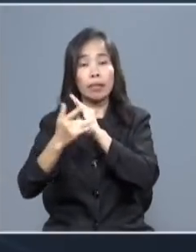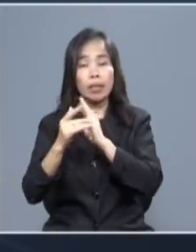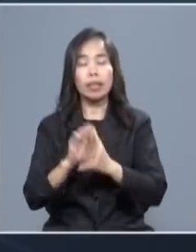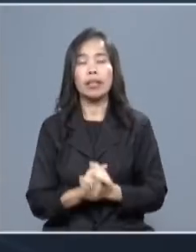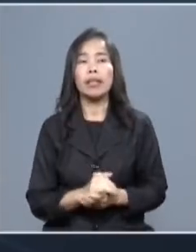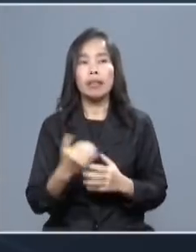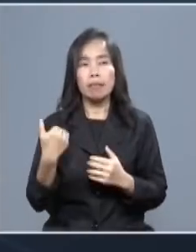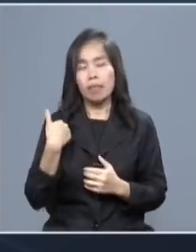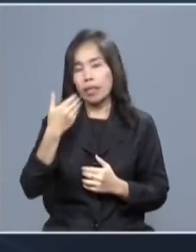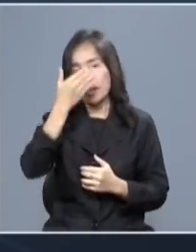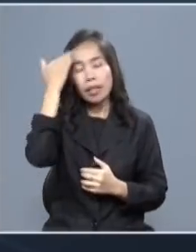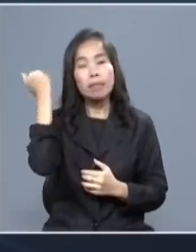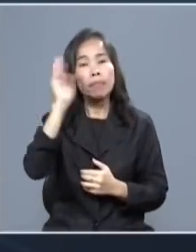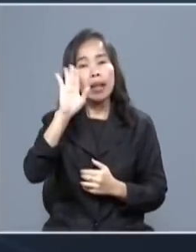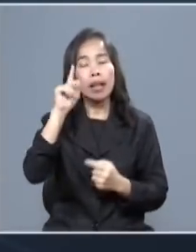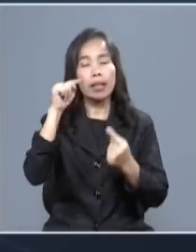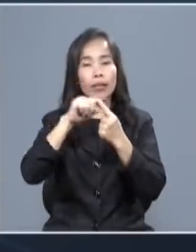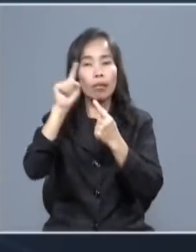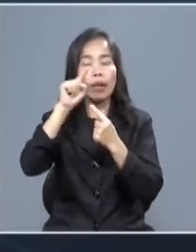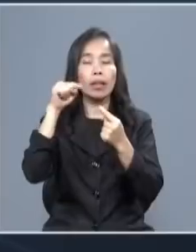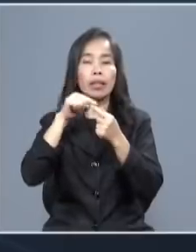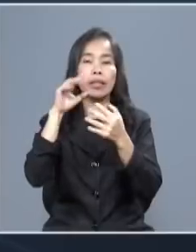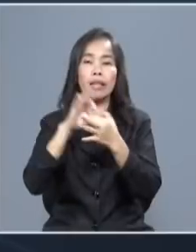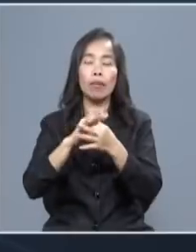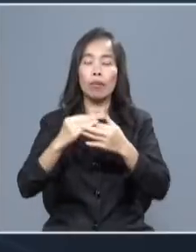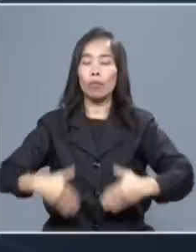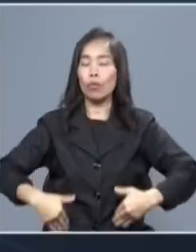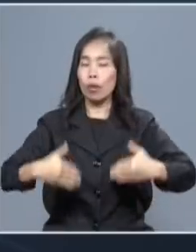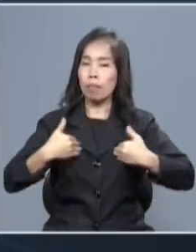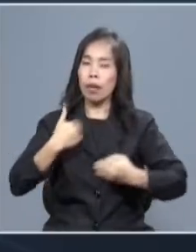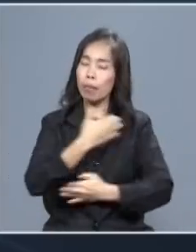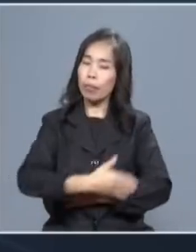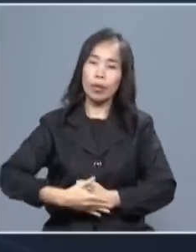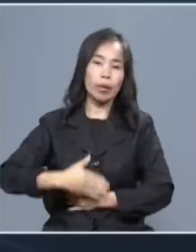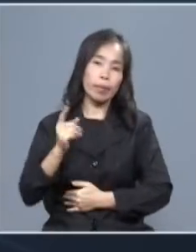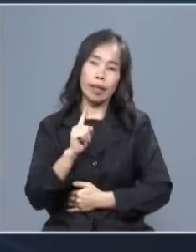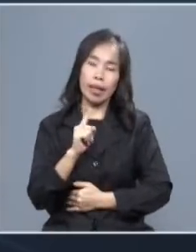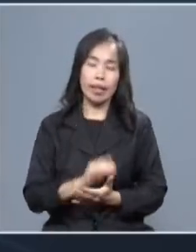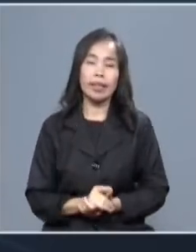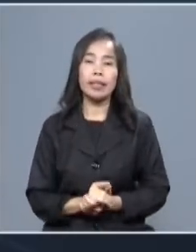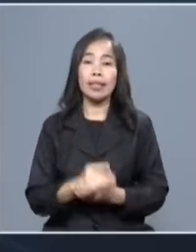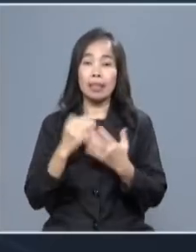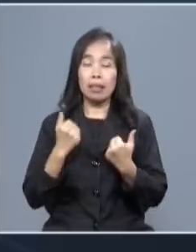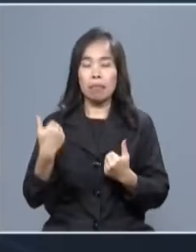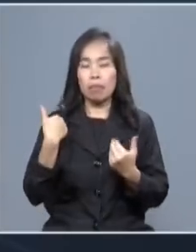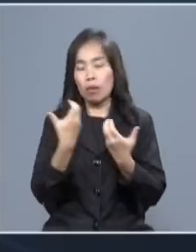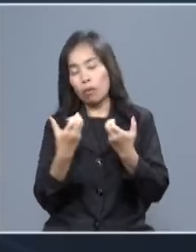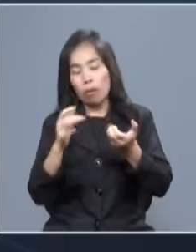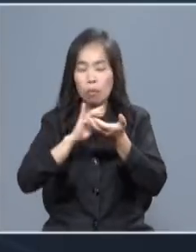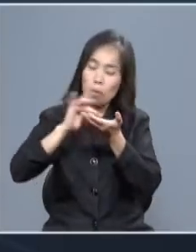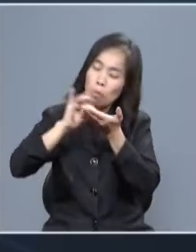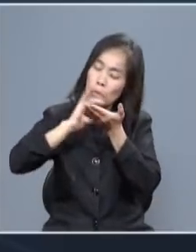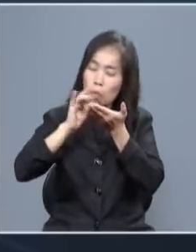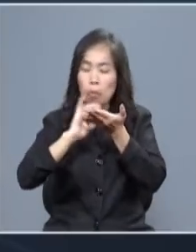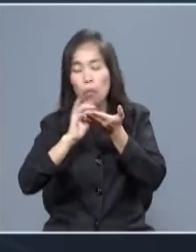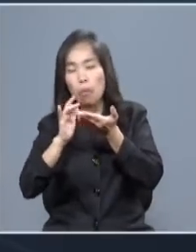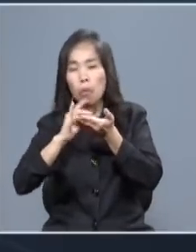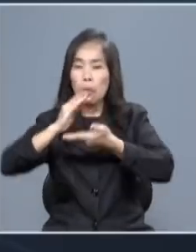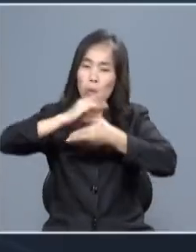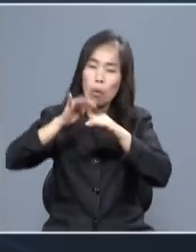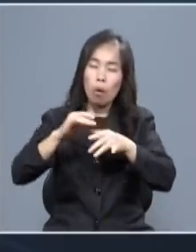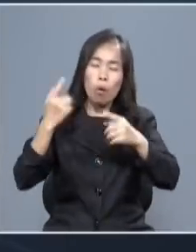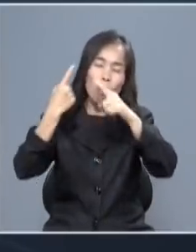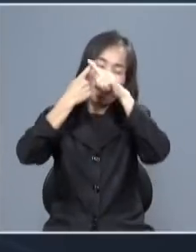ที่ลืมไม่ได้และมองข้ามไม่ได้เลยก็คือเรื่องของสุขภาพค่ะหลายคนนะคะใช้อุปกรณ์ไอทีกันจนมีสารพัดอาการ